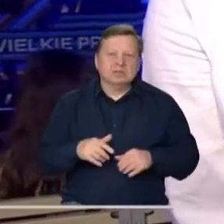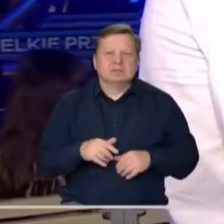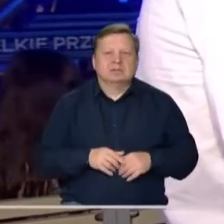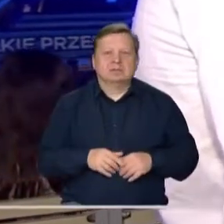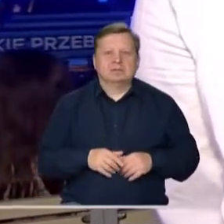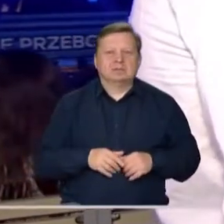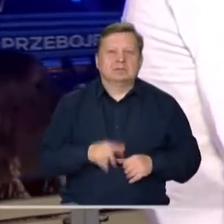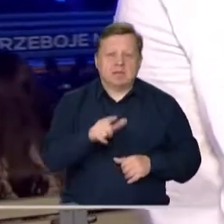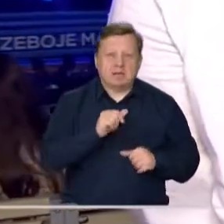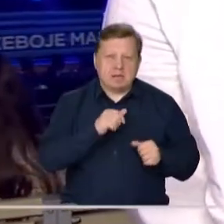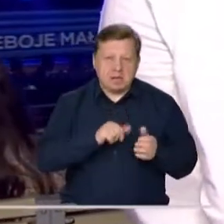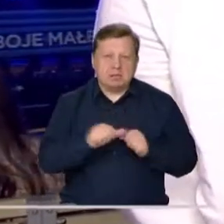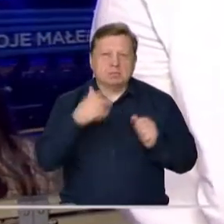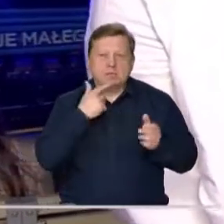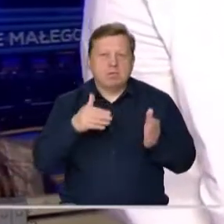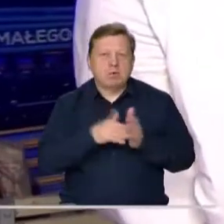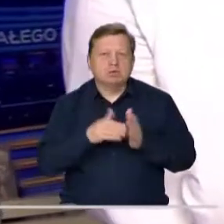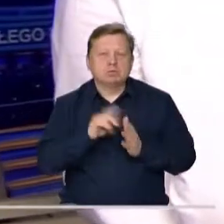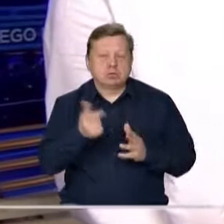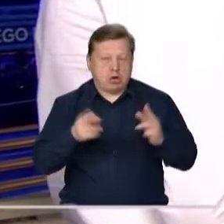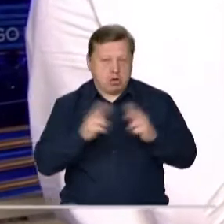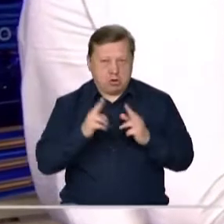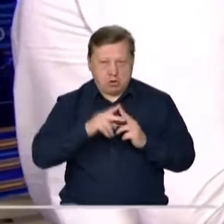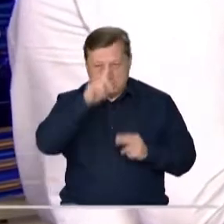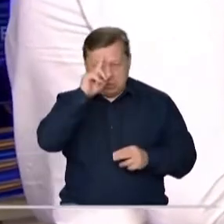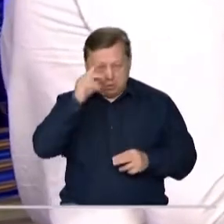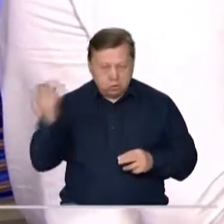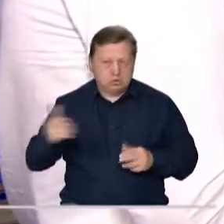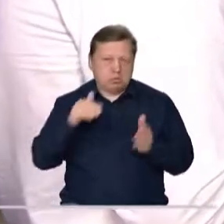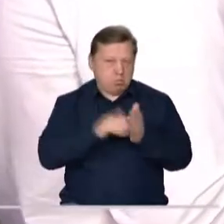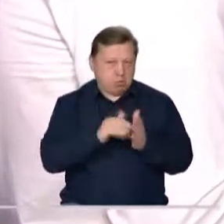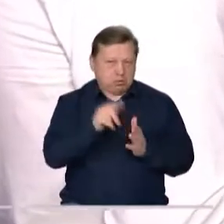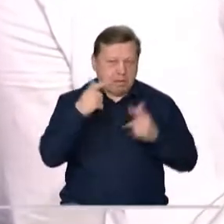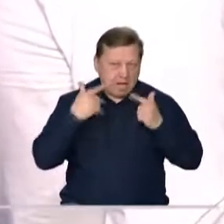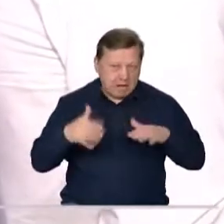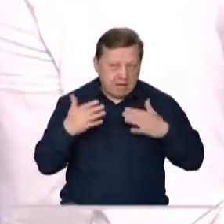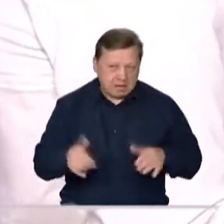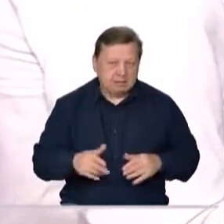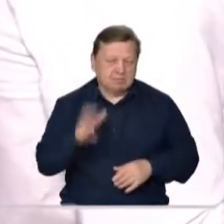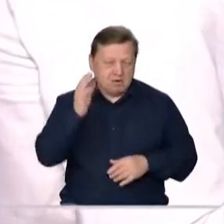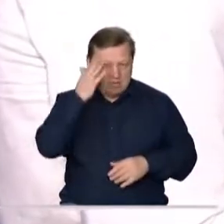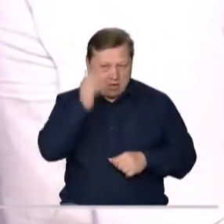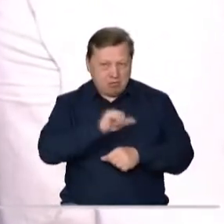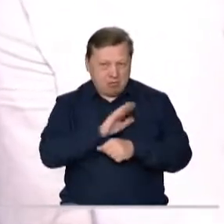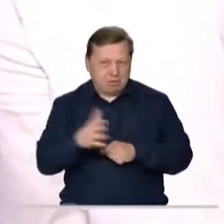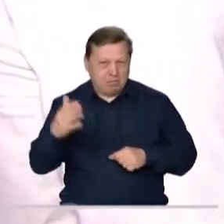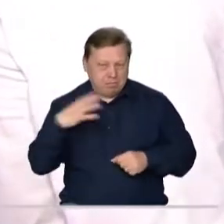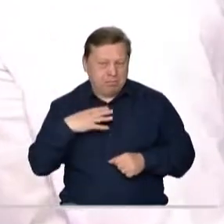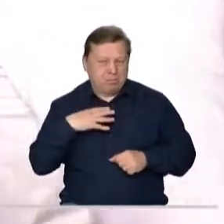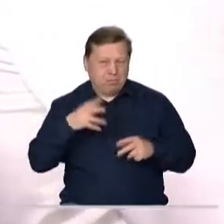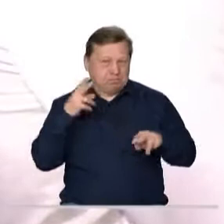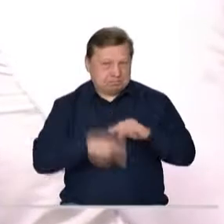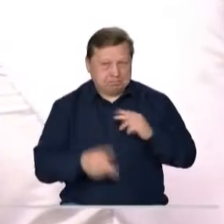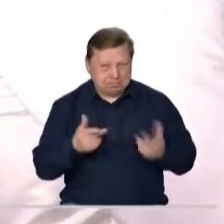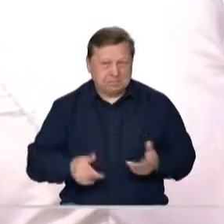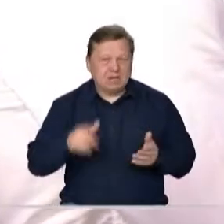najbardziej potrzebujecie, tego kontaktu z widzami, tej radości, która zwłaszcza po pandemii jest taka potrzebna.